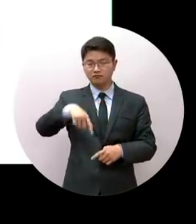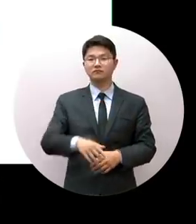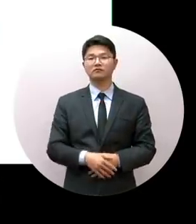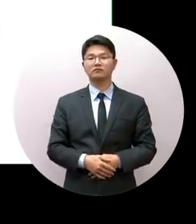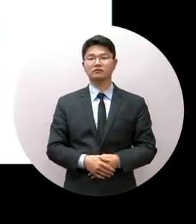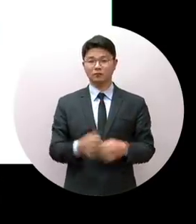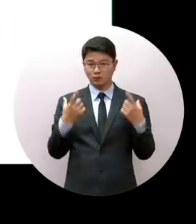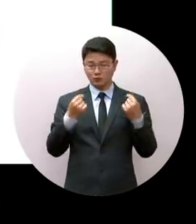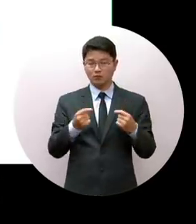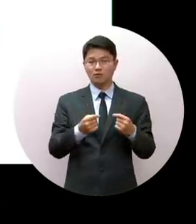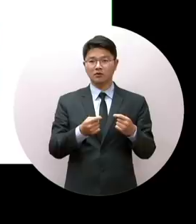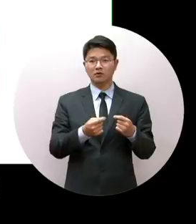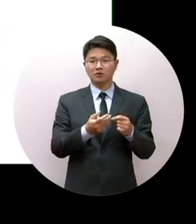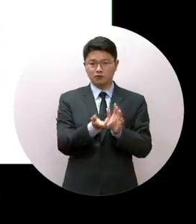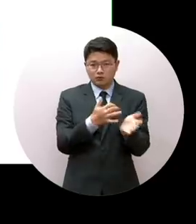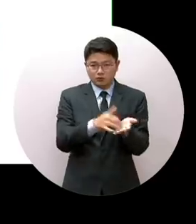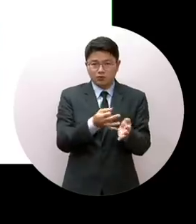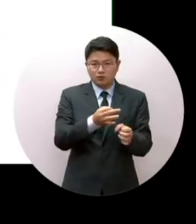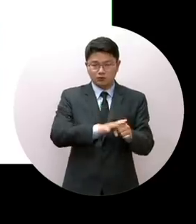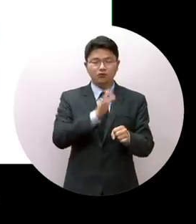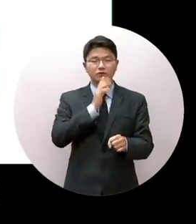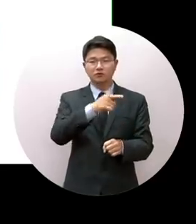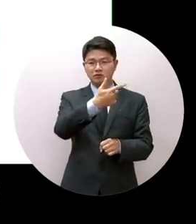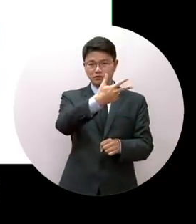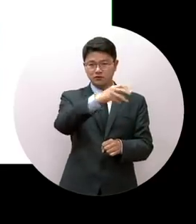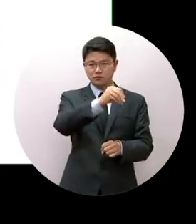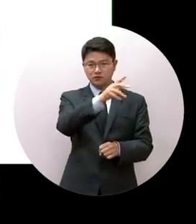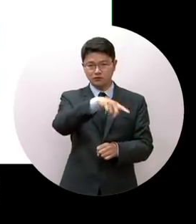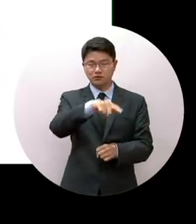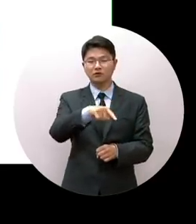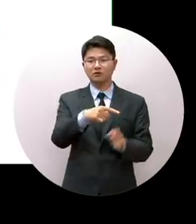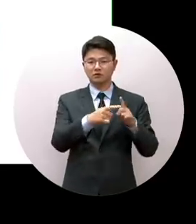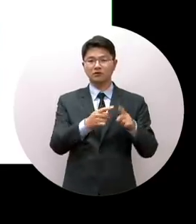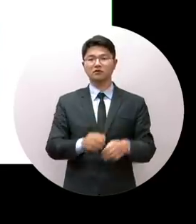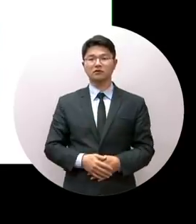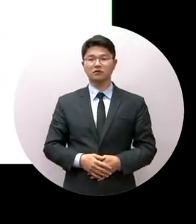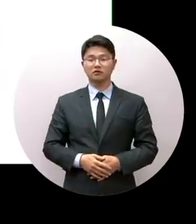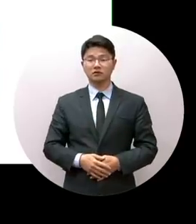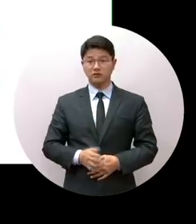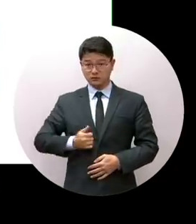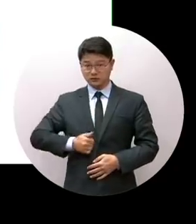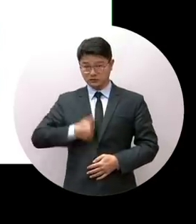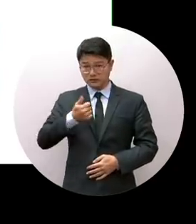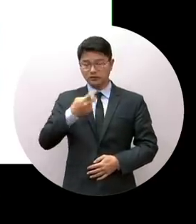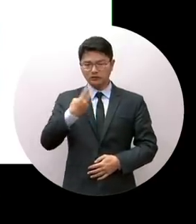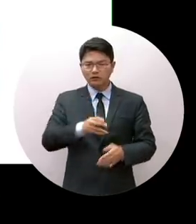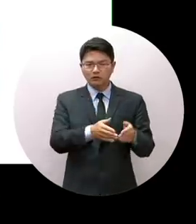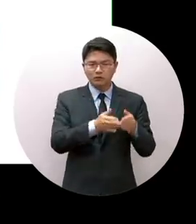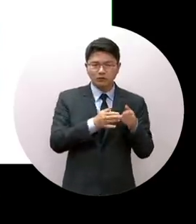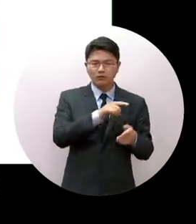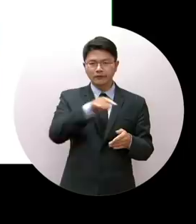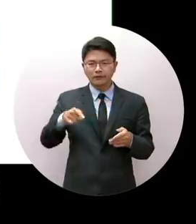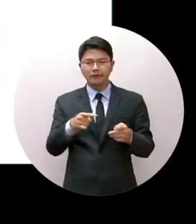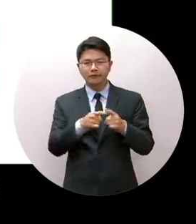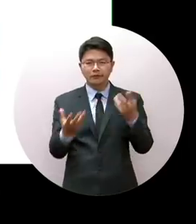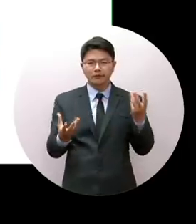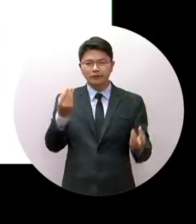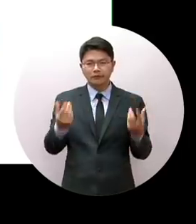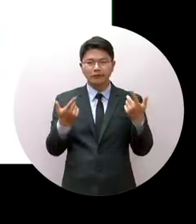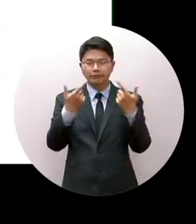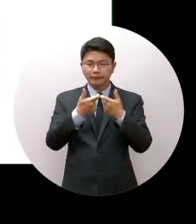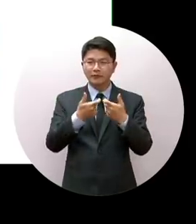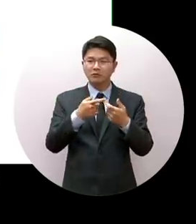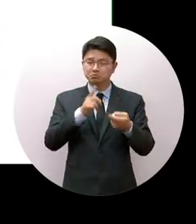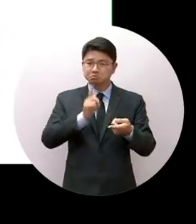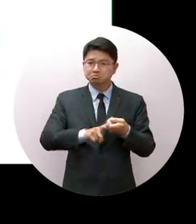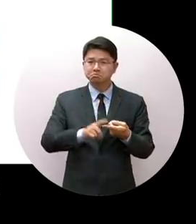是73000多人，但是实际的建警率跟需求到底怎么样一个配比是